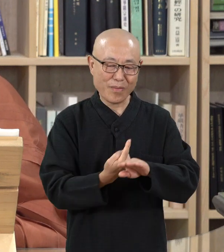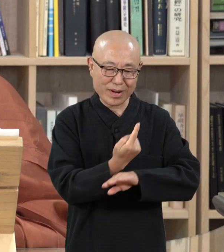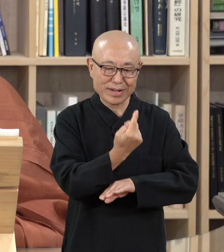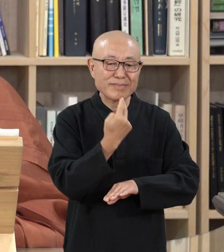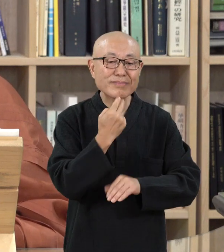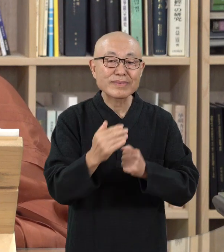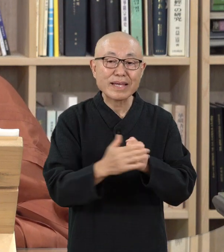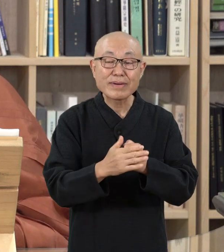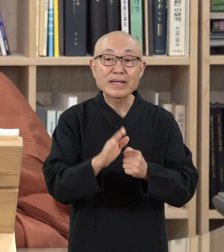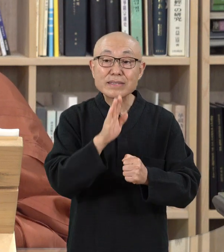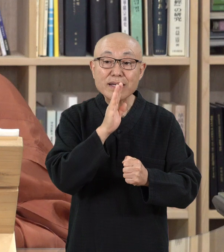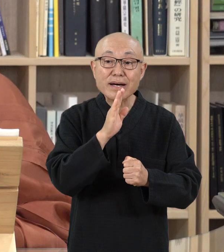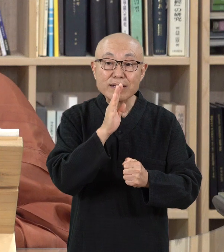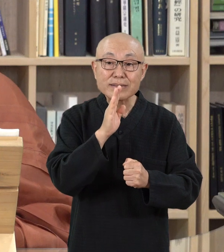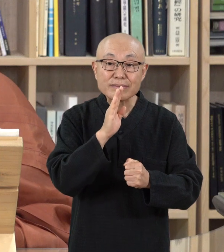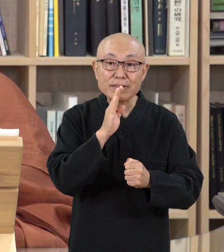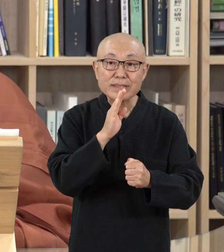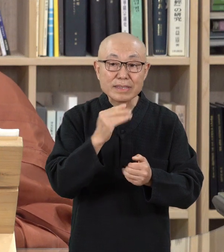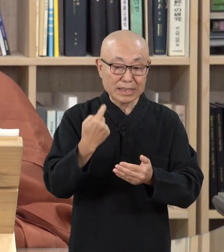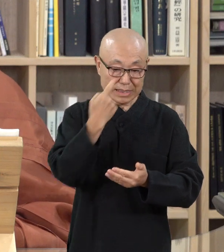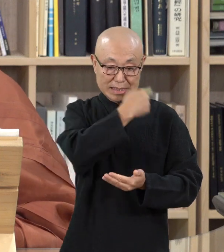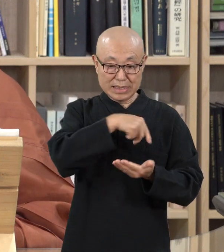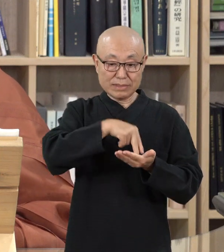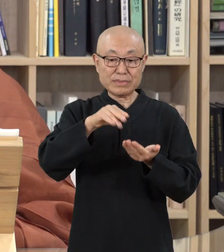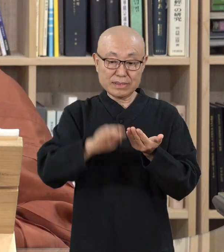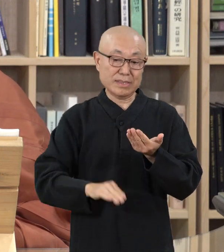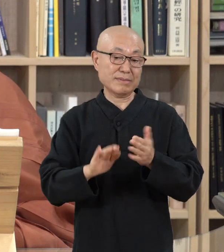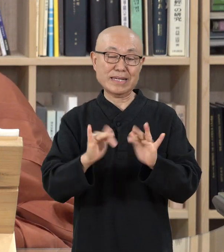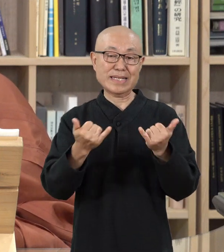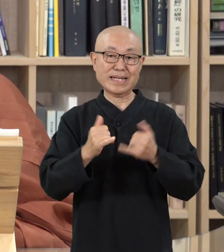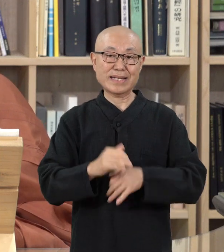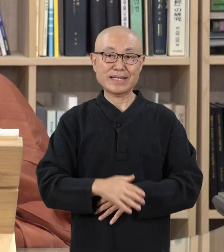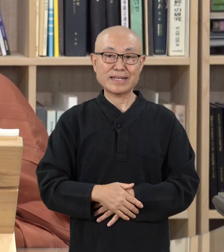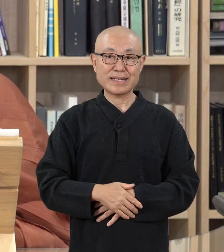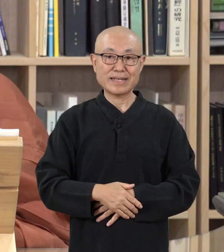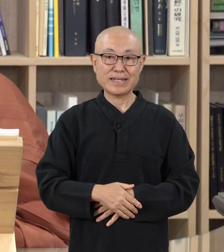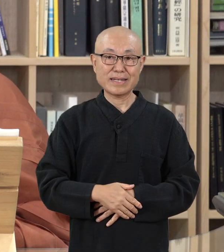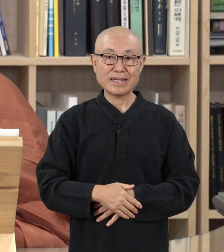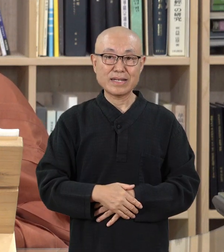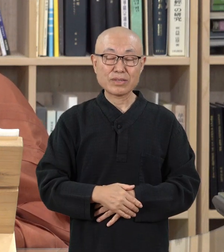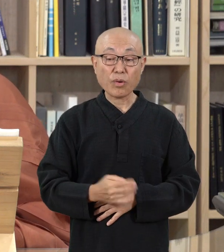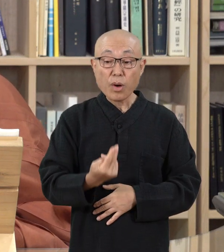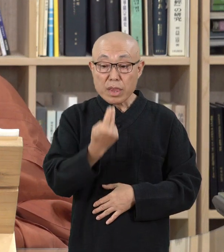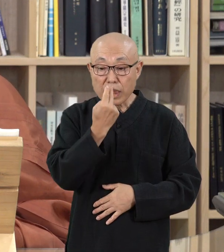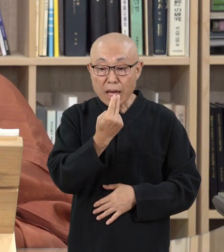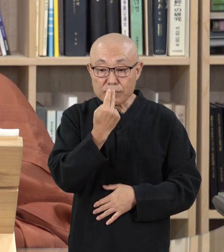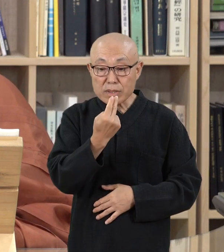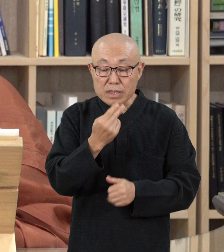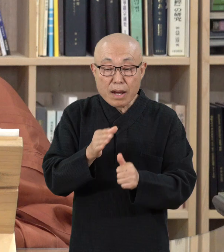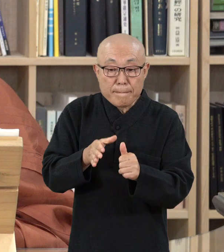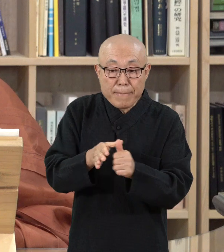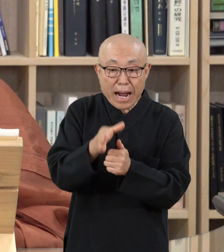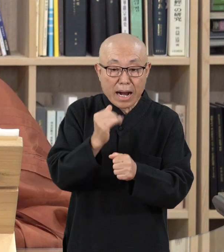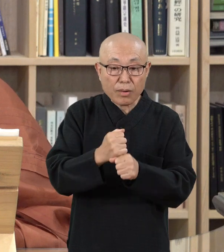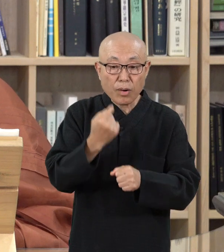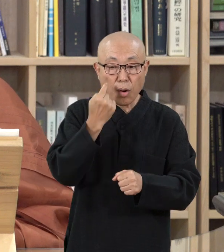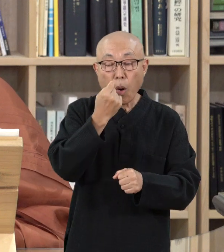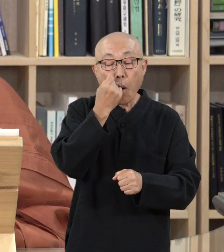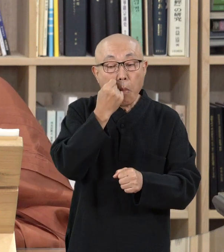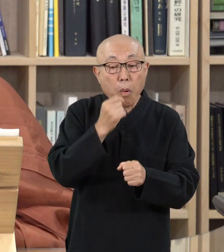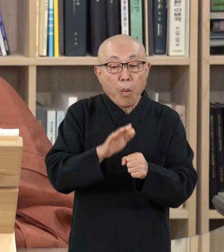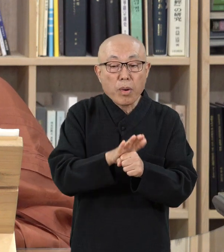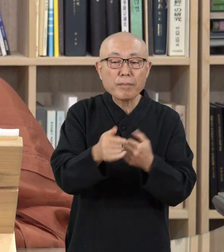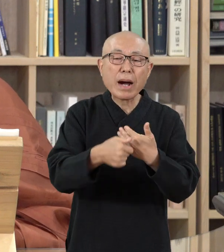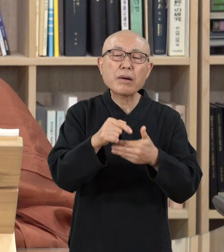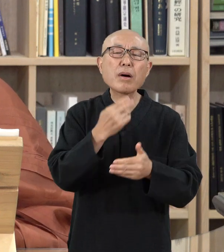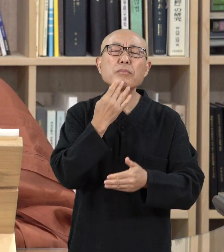천한 사람이 아니다, 이런 말씀이시죠. 또 이 세상에 있는 생물을 해치고 동정심이 없는 사람,